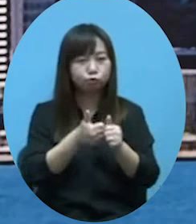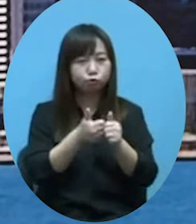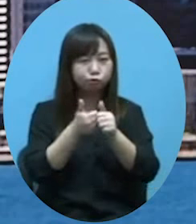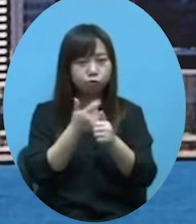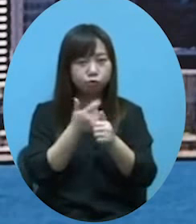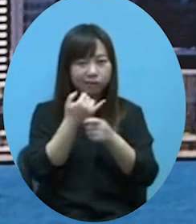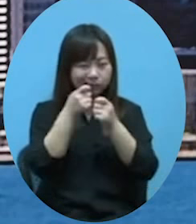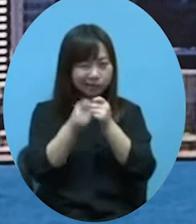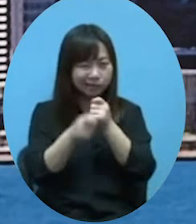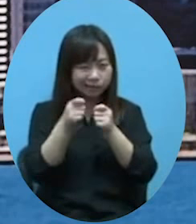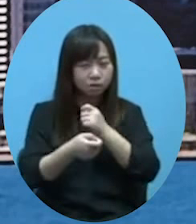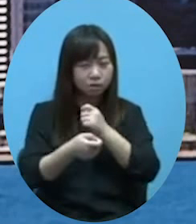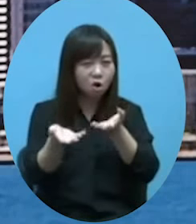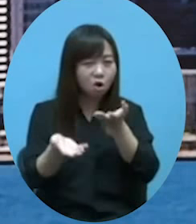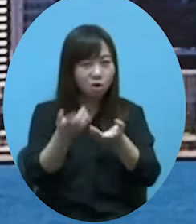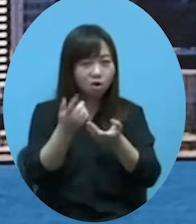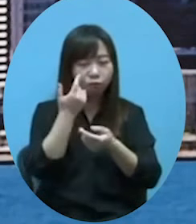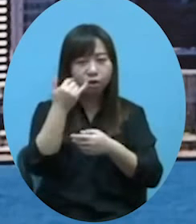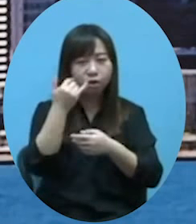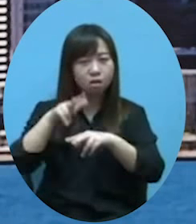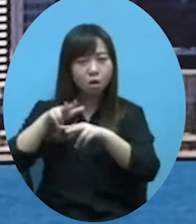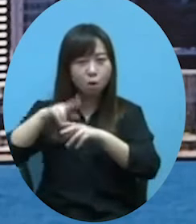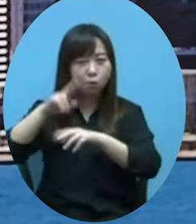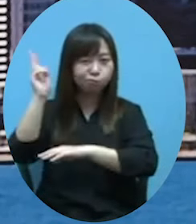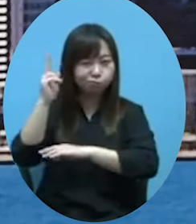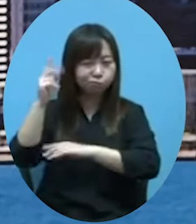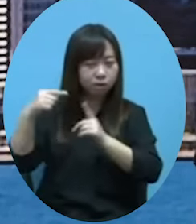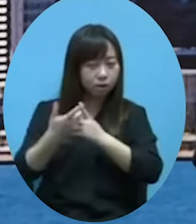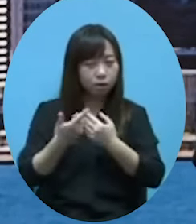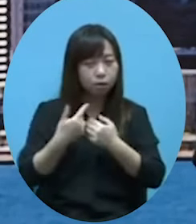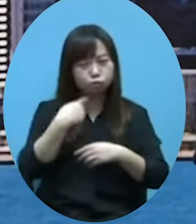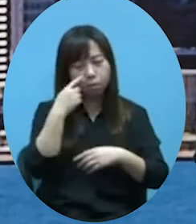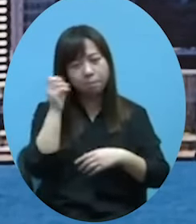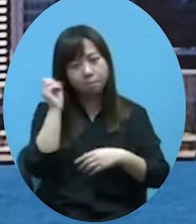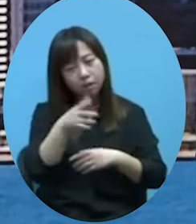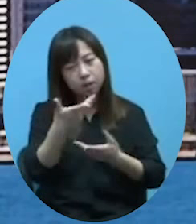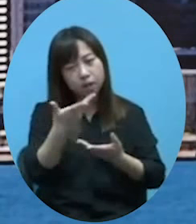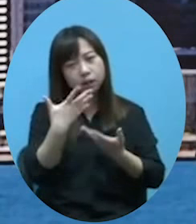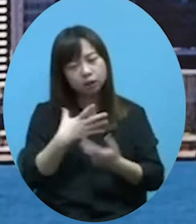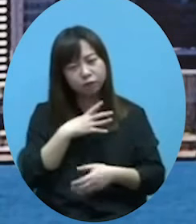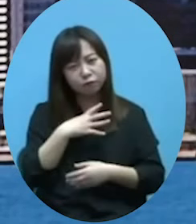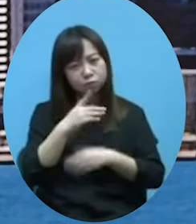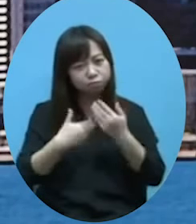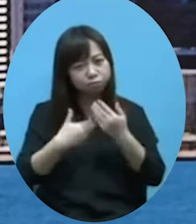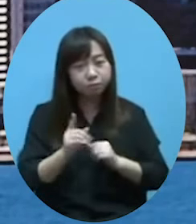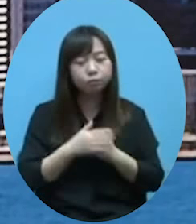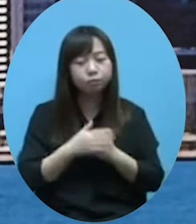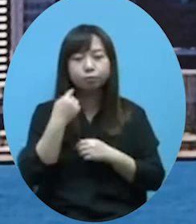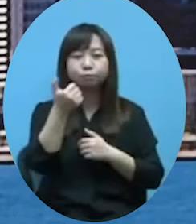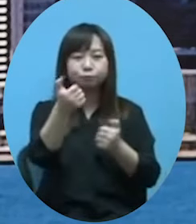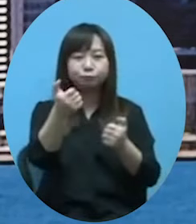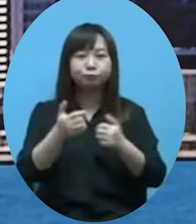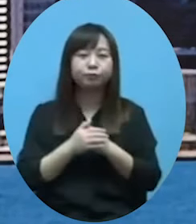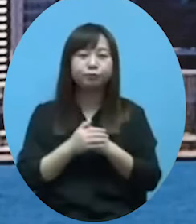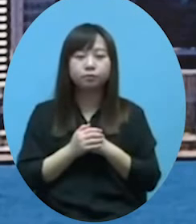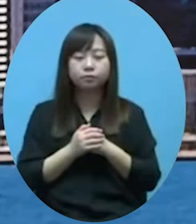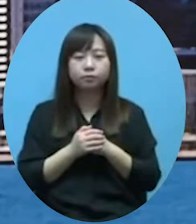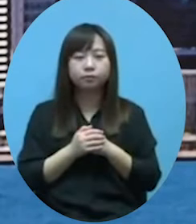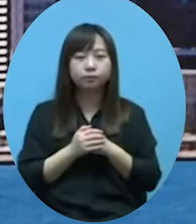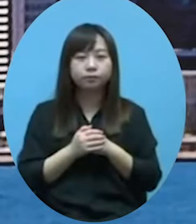到一些線索就是可能是有些內地的法師我們想問一下現在最新的進展是怎樣謝謝是